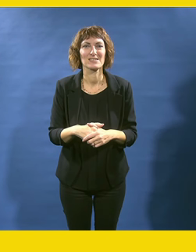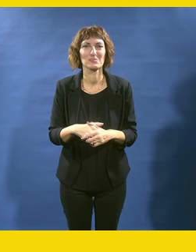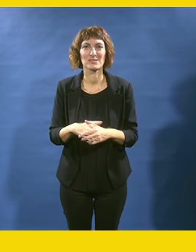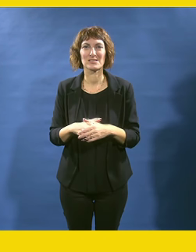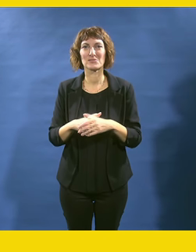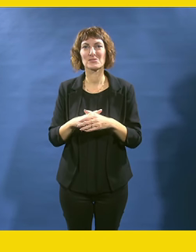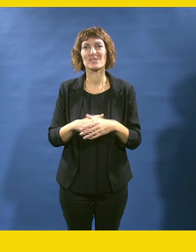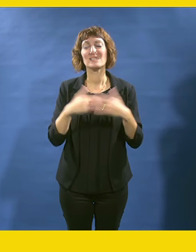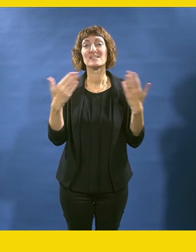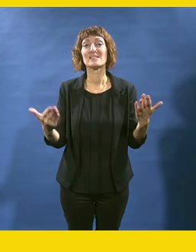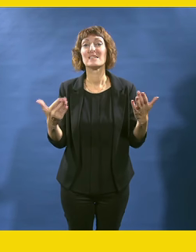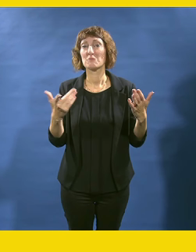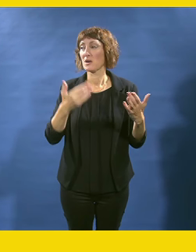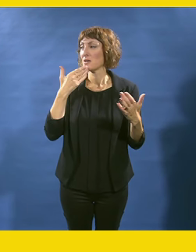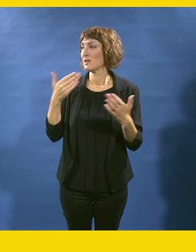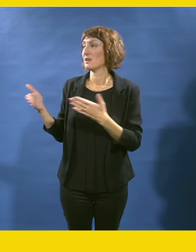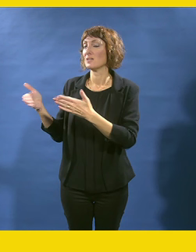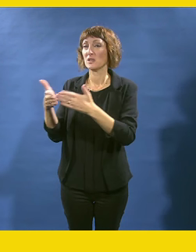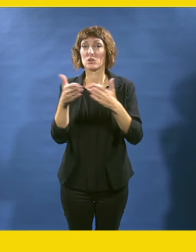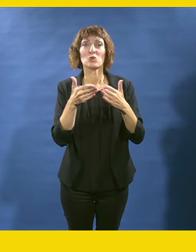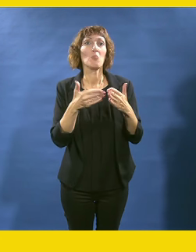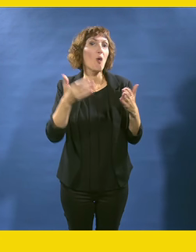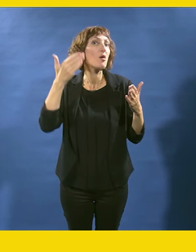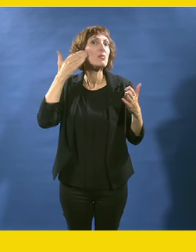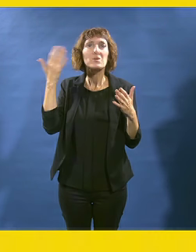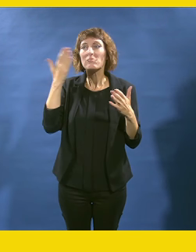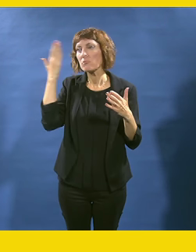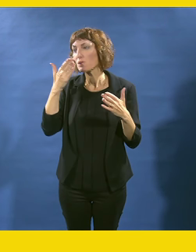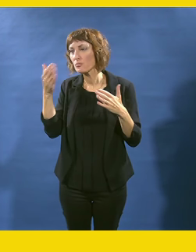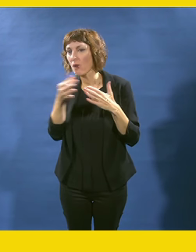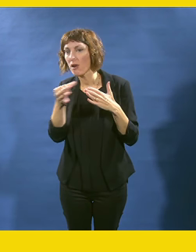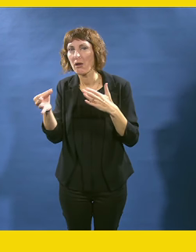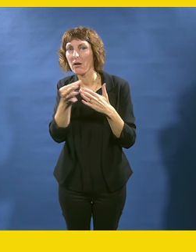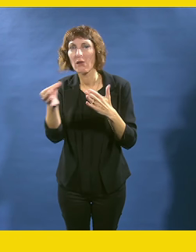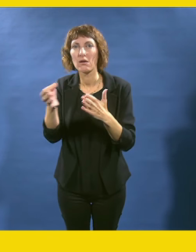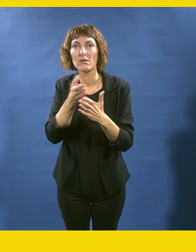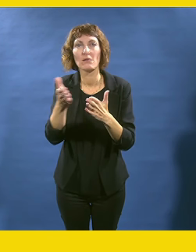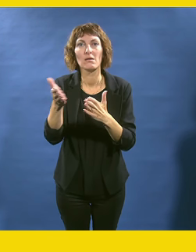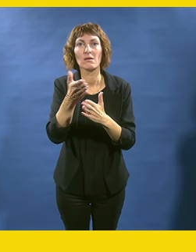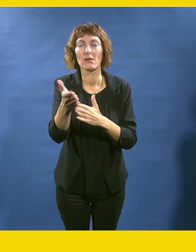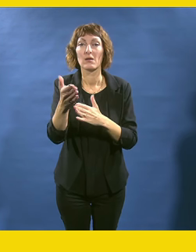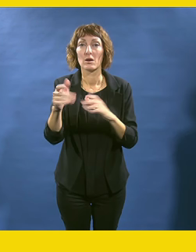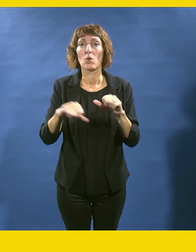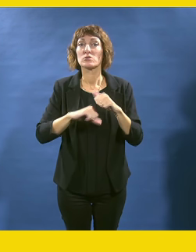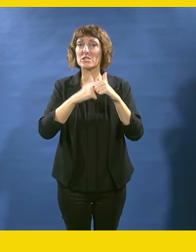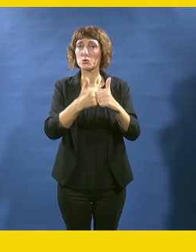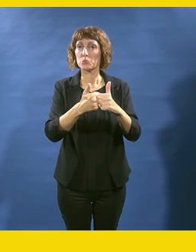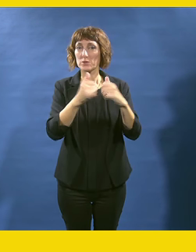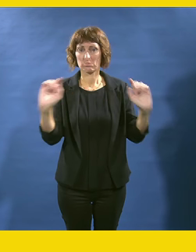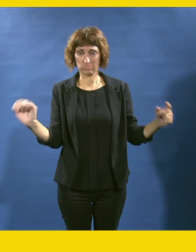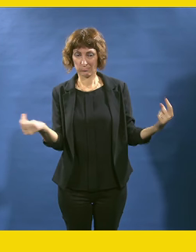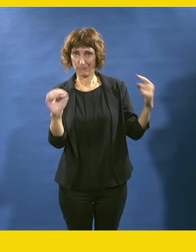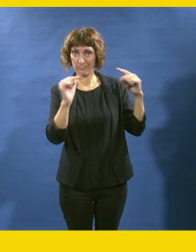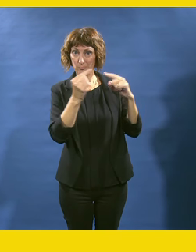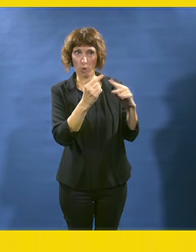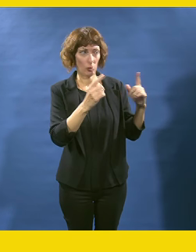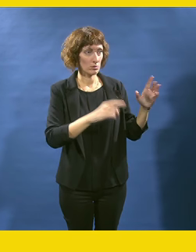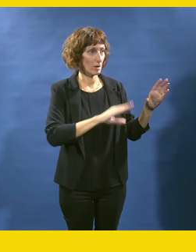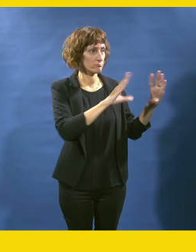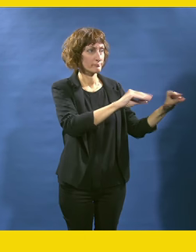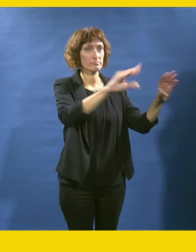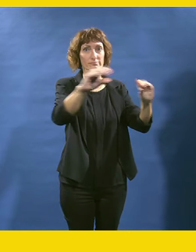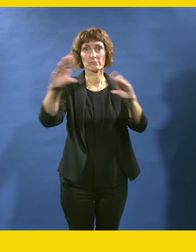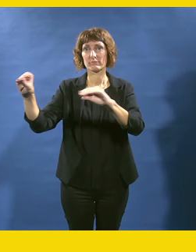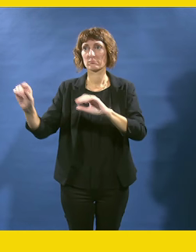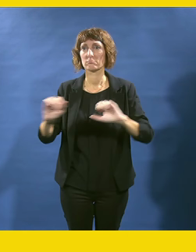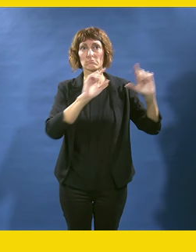Bon, vous avez compris, vous pouvez leur demander si vous avez besoin d'orientation. Vous pouvez aussi vous référer au plan qu'on a dispatché dans tout le